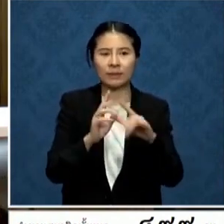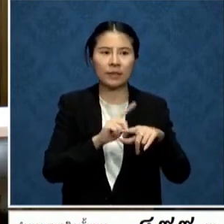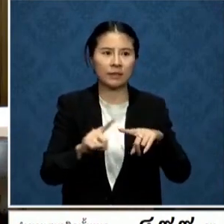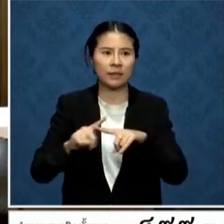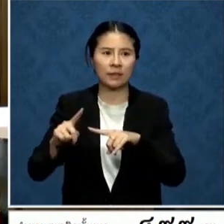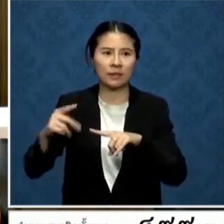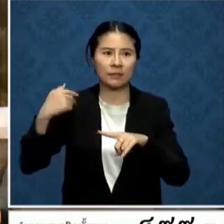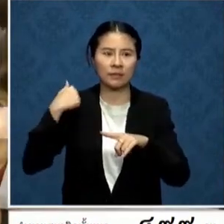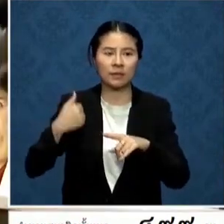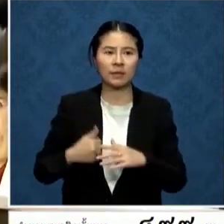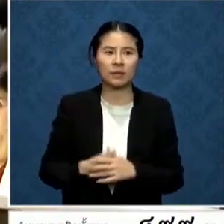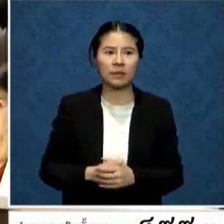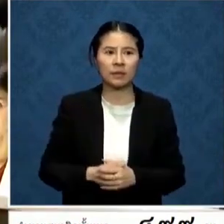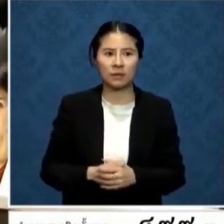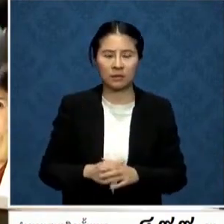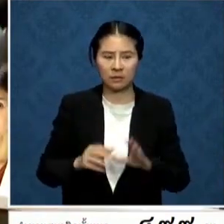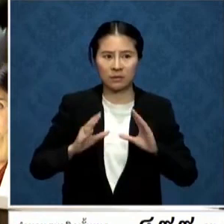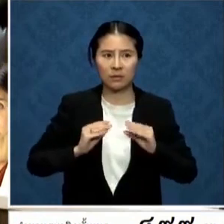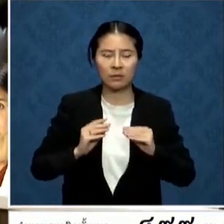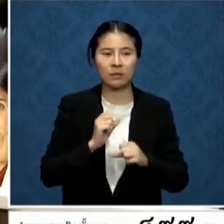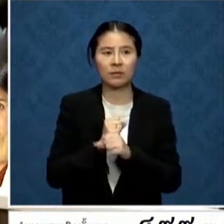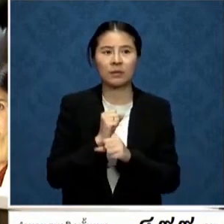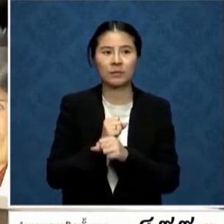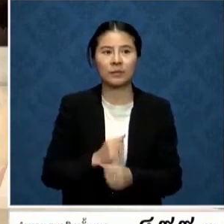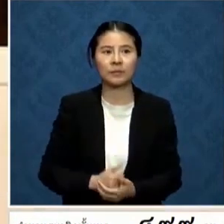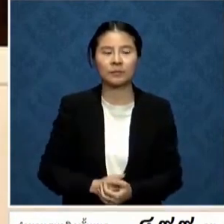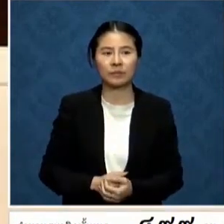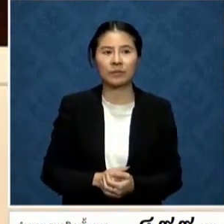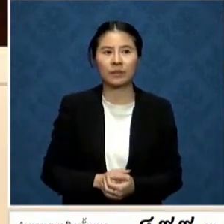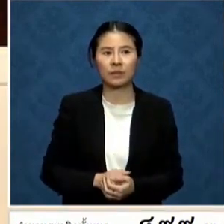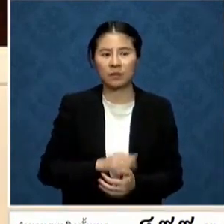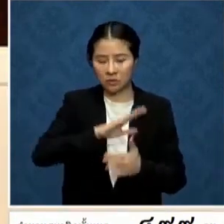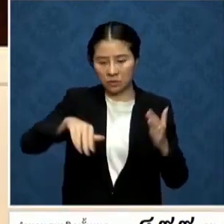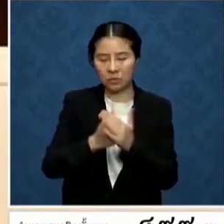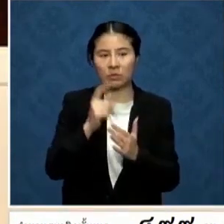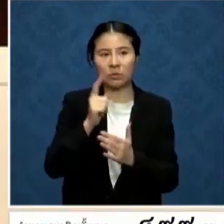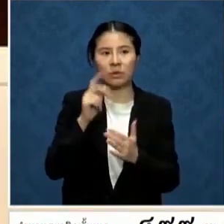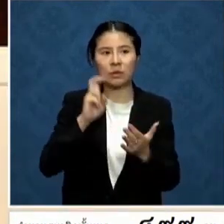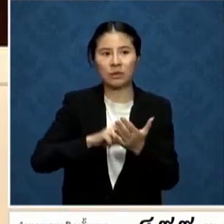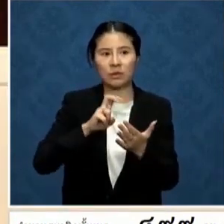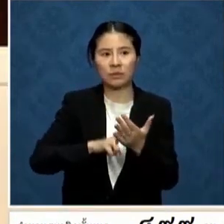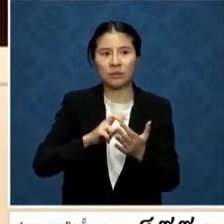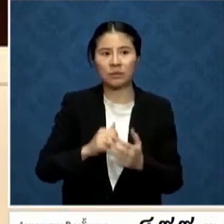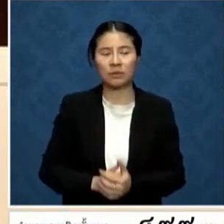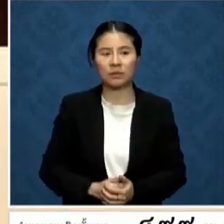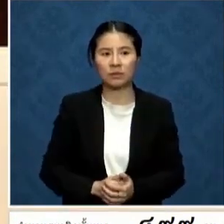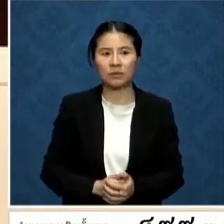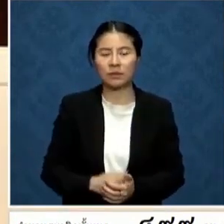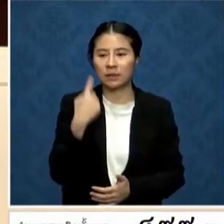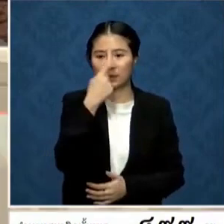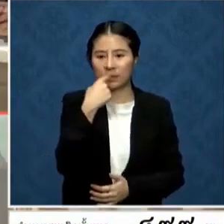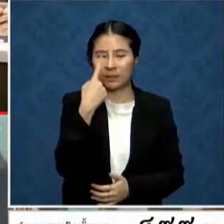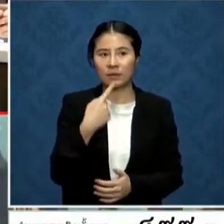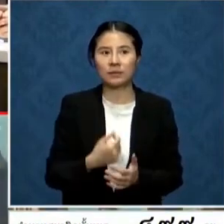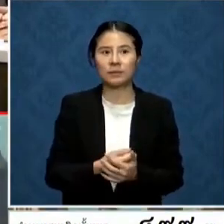กันเอ่อท่านณัฐพงษ์ครับเดี๋ยวผมเพื่อความสมบูรณ์ของการเสนอยตินะครับจะต้องมีผู้รับรองแล้วก็จะต้องดูว่ามีผู้เสนอยติคาน